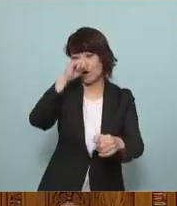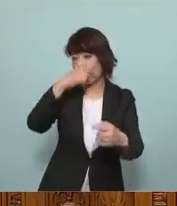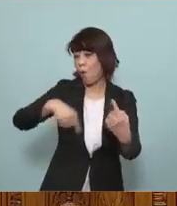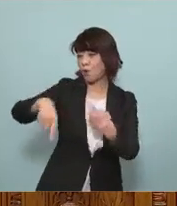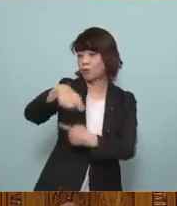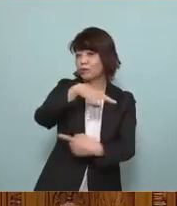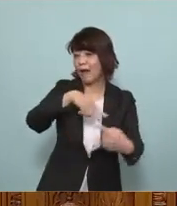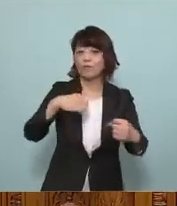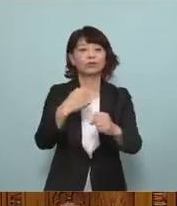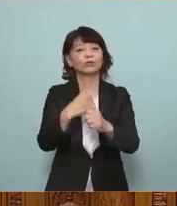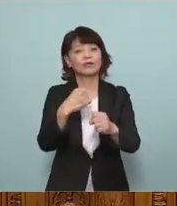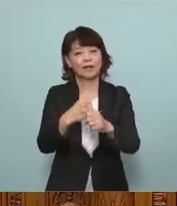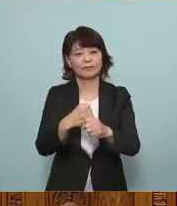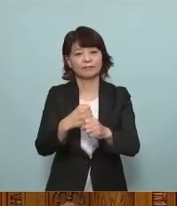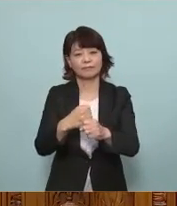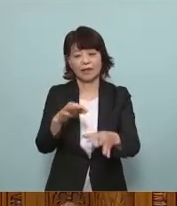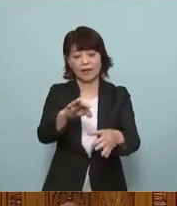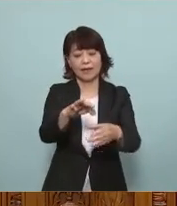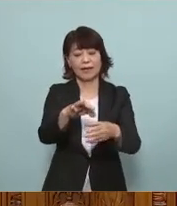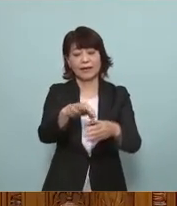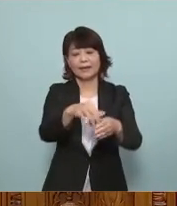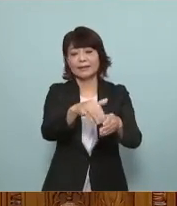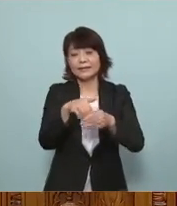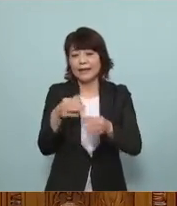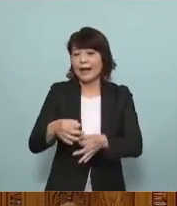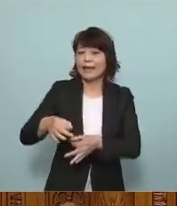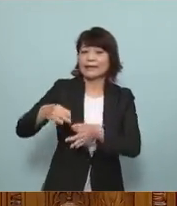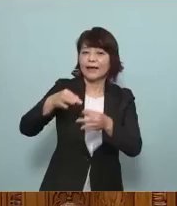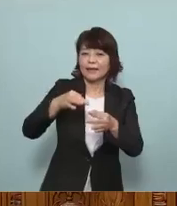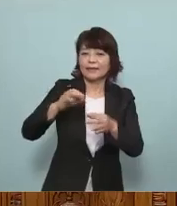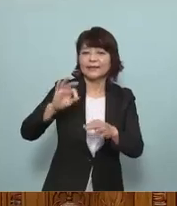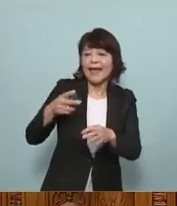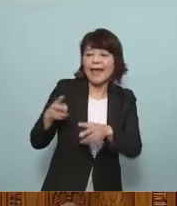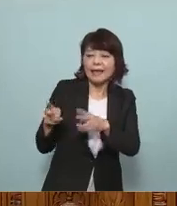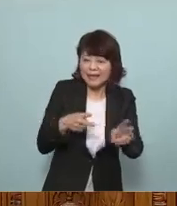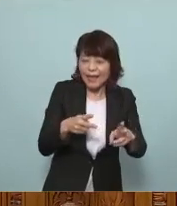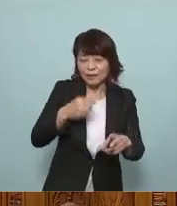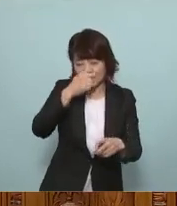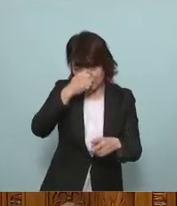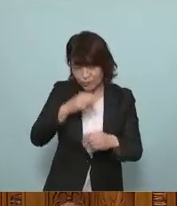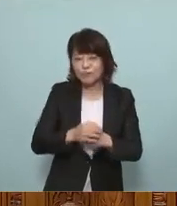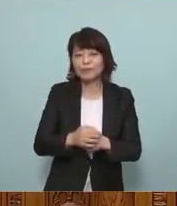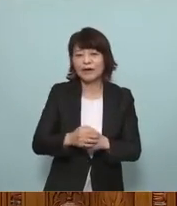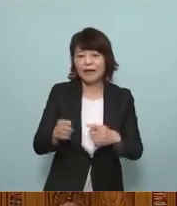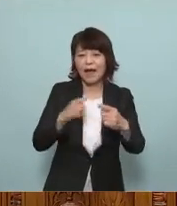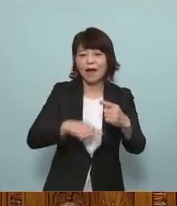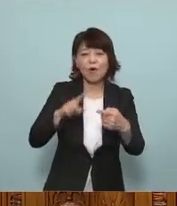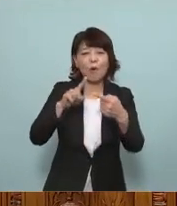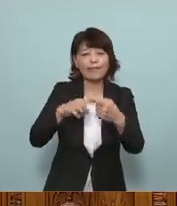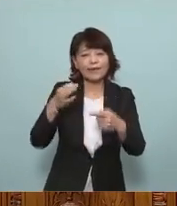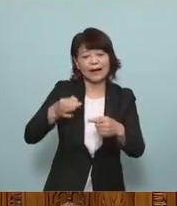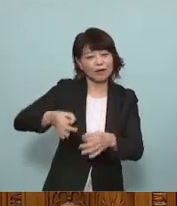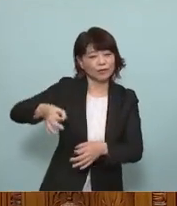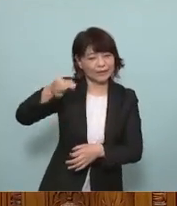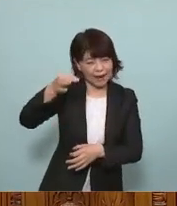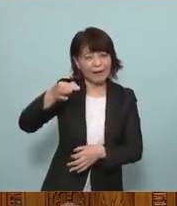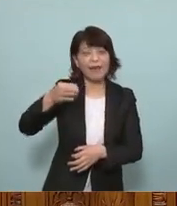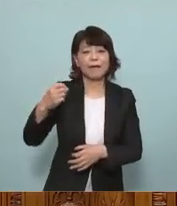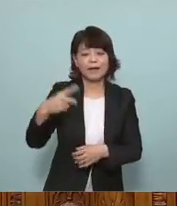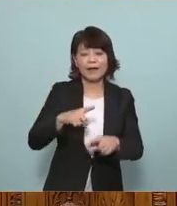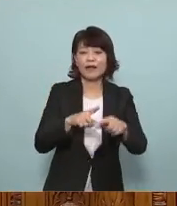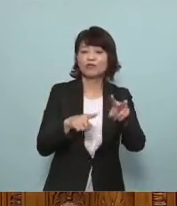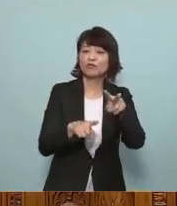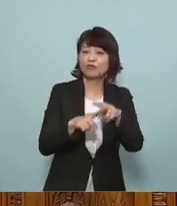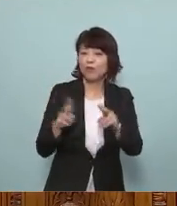作ります。賃上げ税制の拡充、公的価格の引き上げに加え、中小企業が原